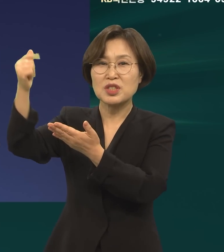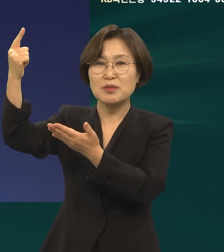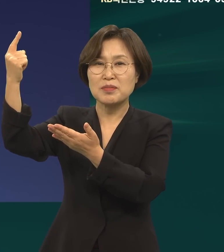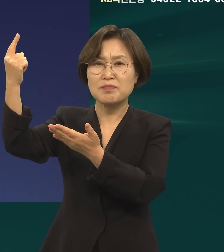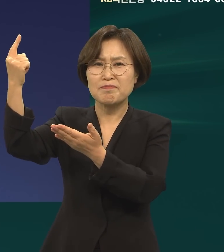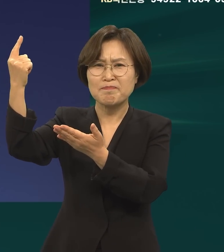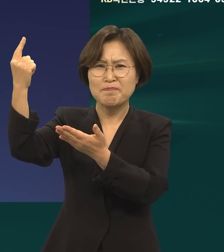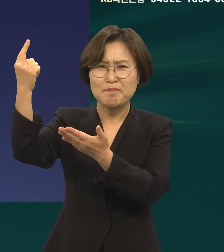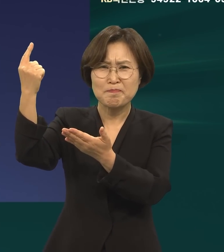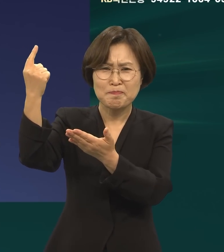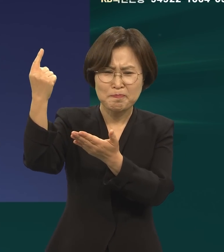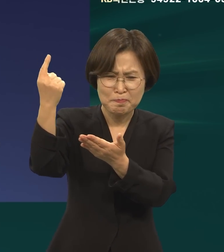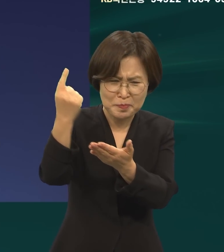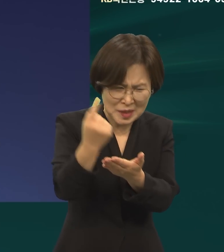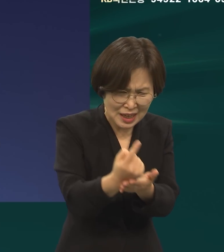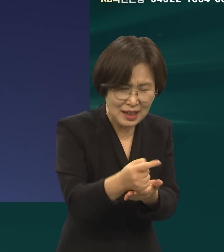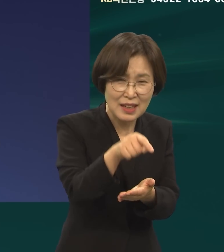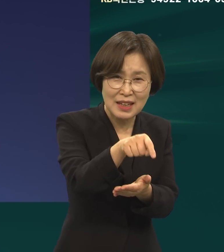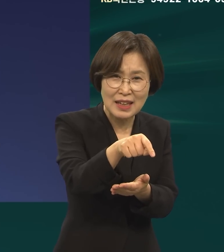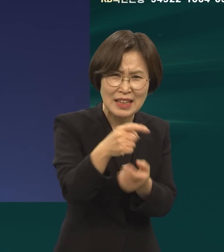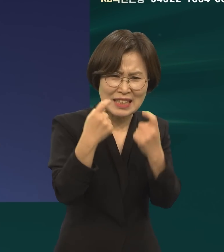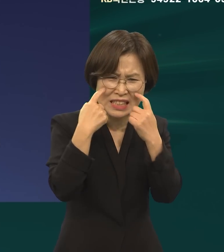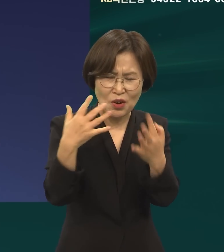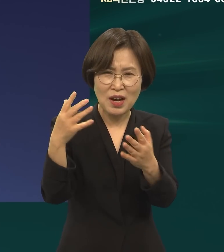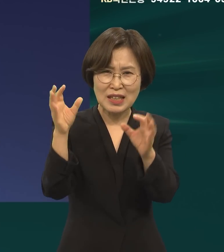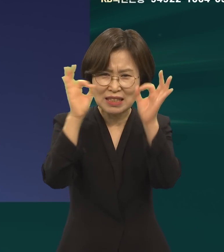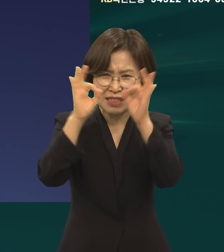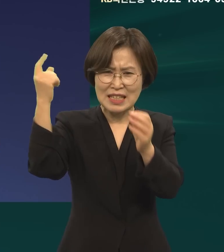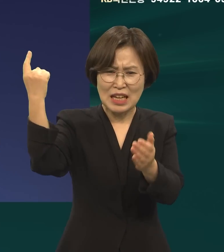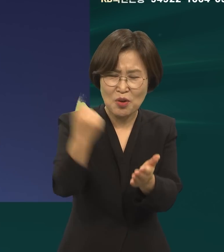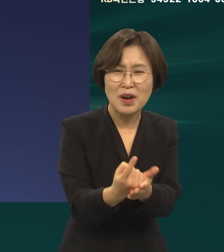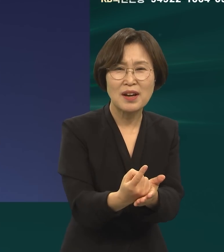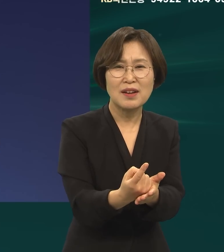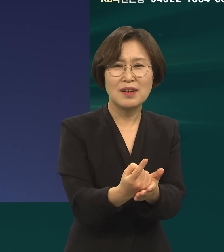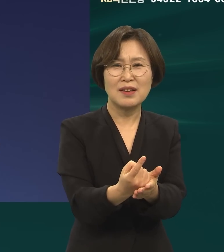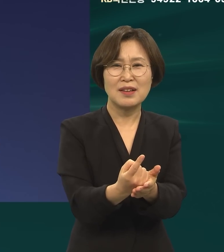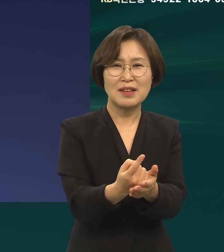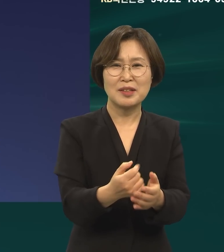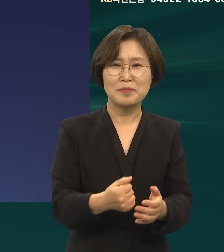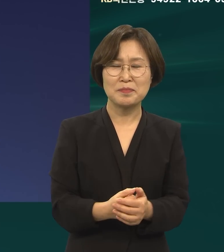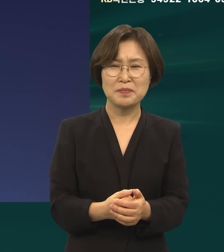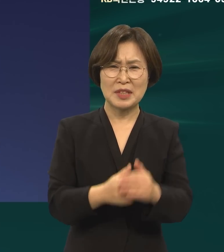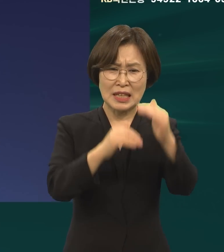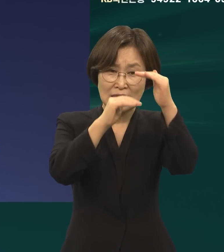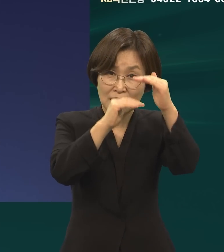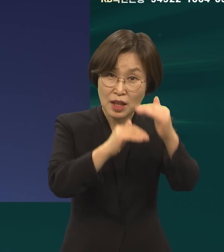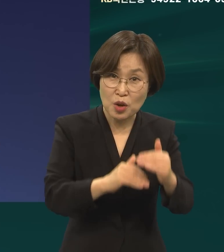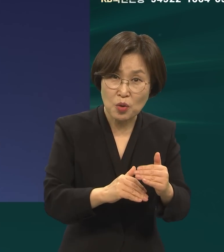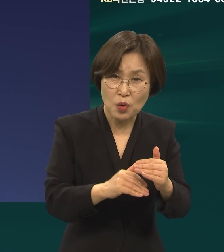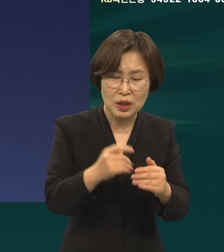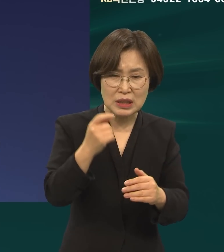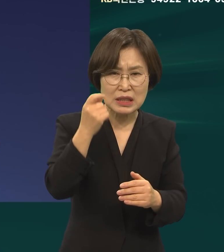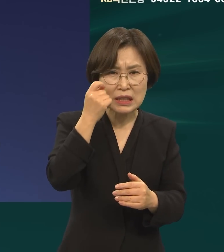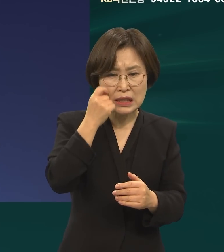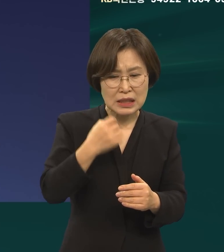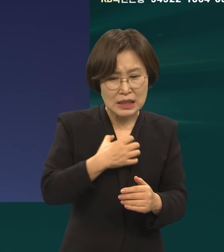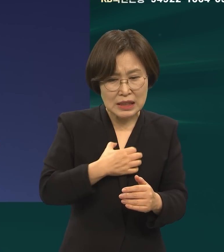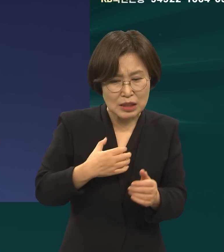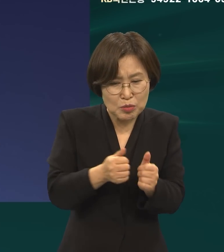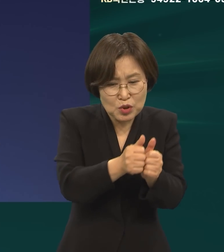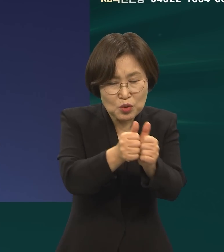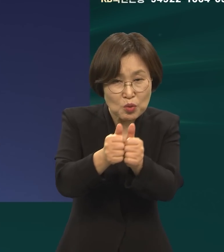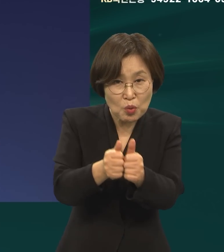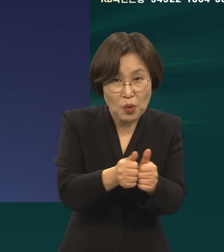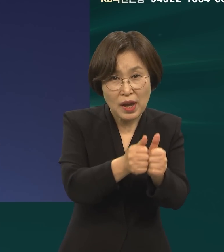주님은 정확히 오셔서, 아직 못 알아차리신 것 같아요. 이 이야기는 슬픈 동행만 얘기하는